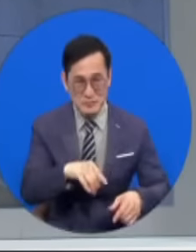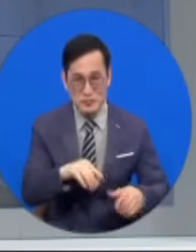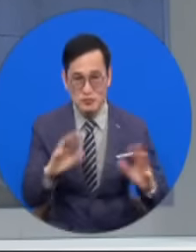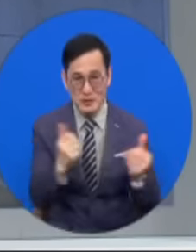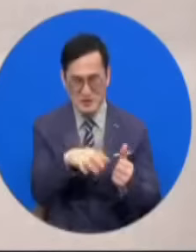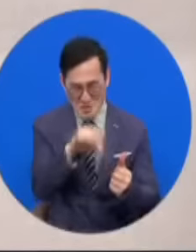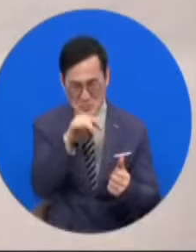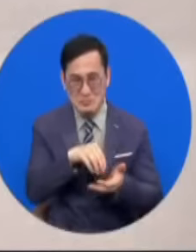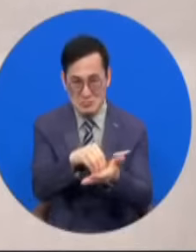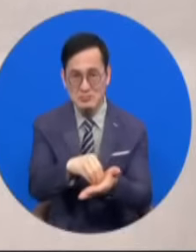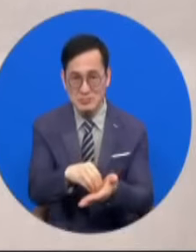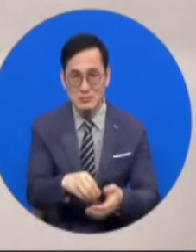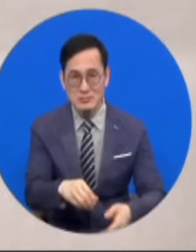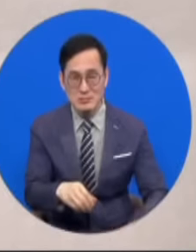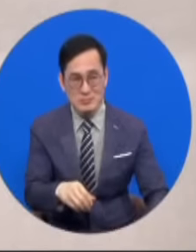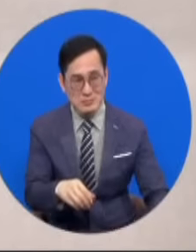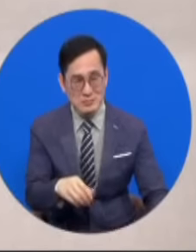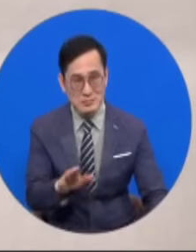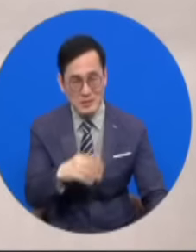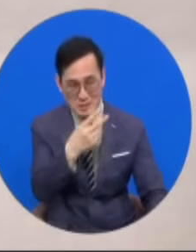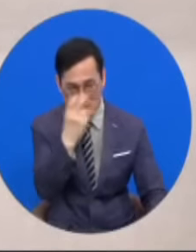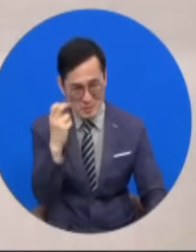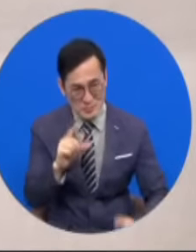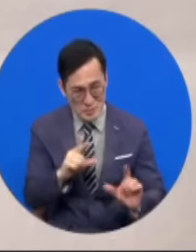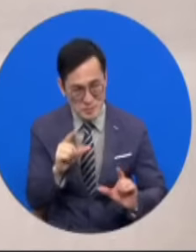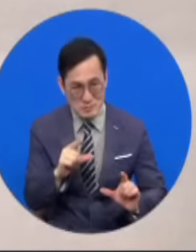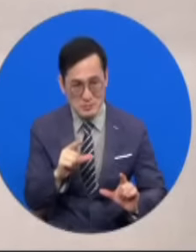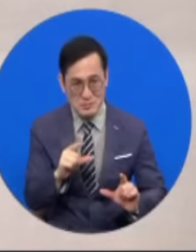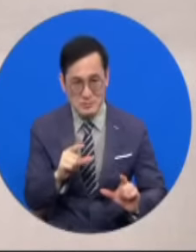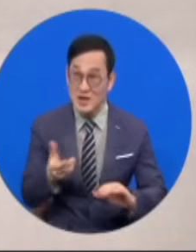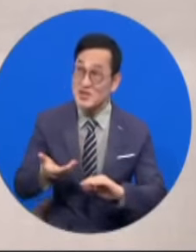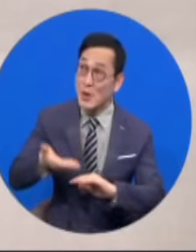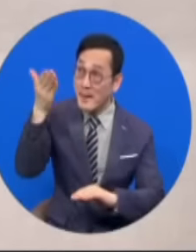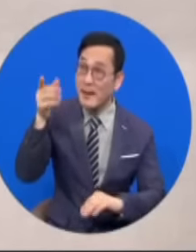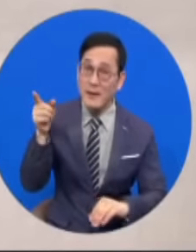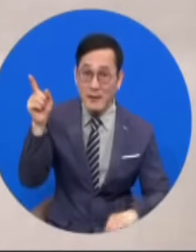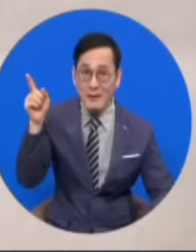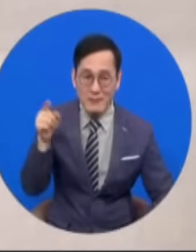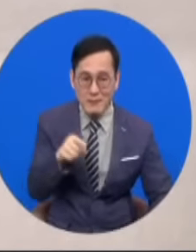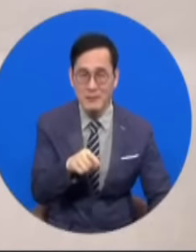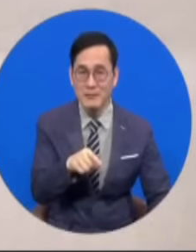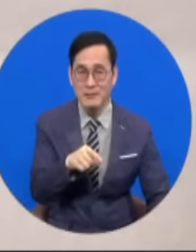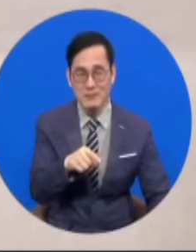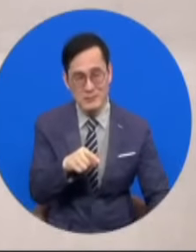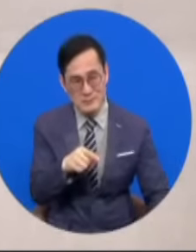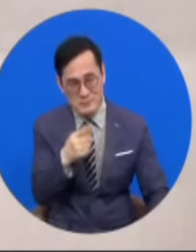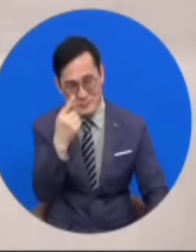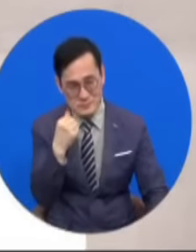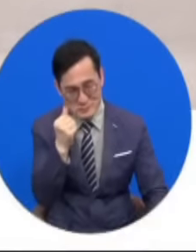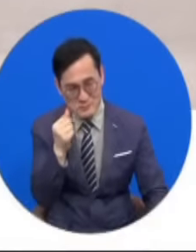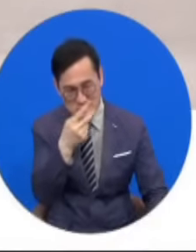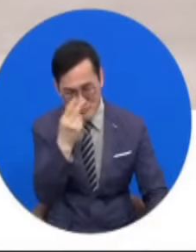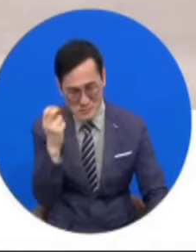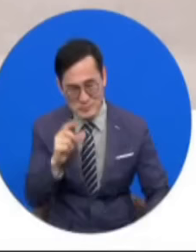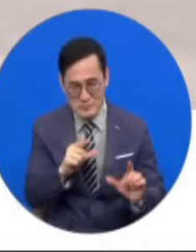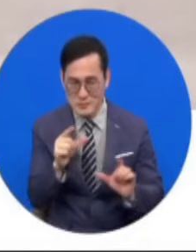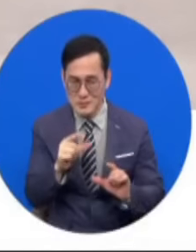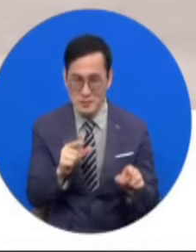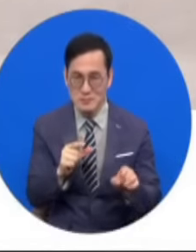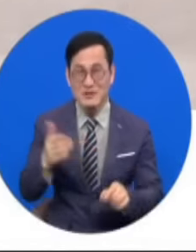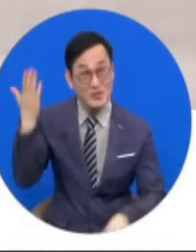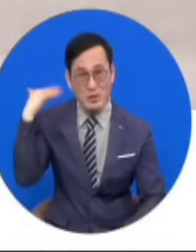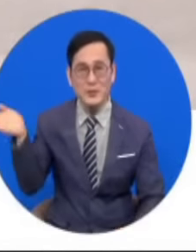더군다나 필리버스터 하는 거는 이제 뭐 최근에 다시 부활한 거긴 합니다 만은이 특검법의 엄중함이 이런 걸